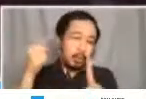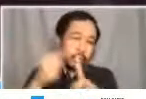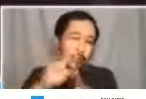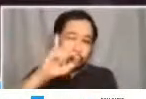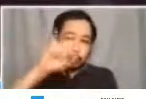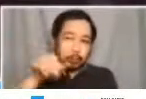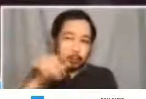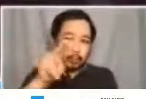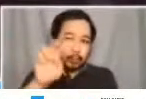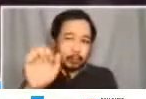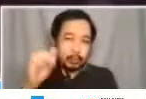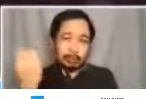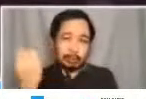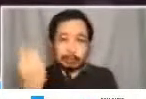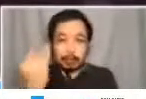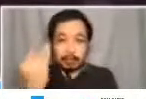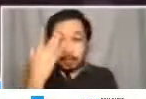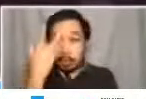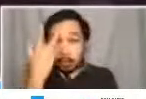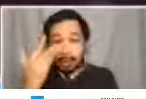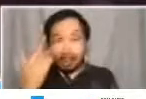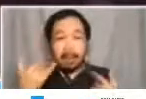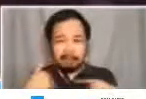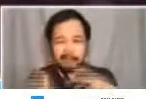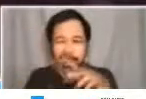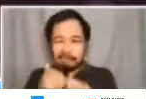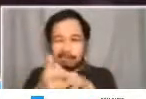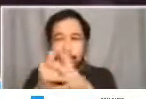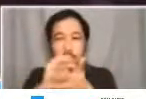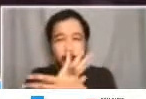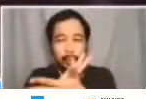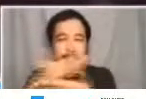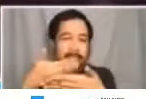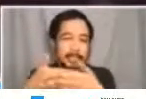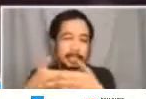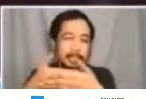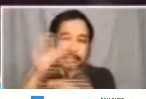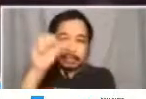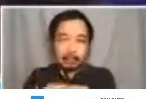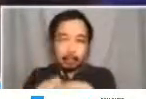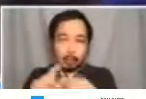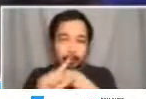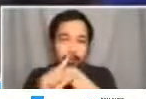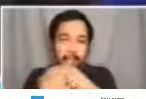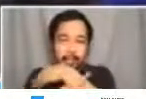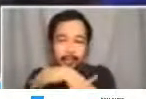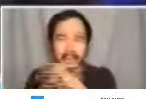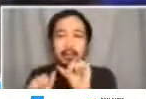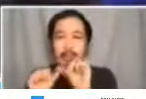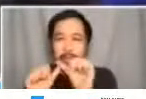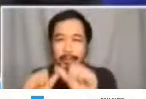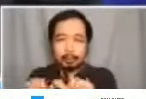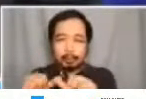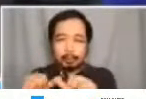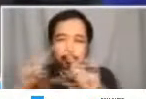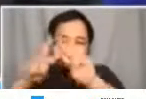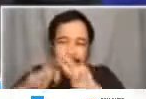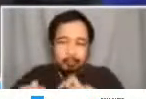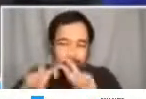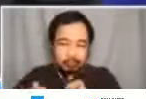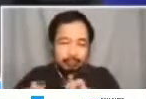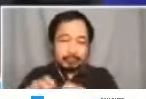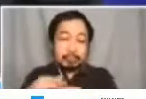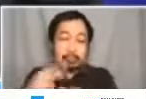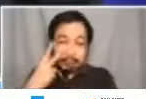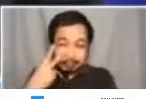tumutulong para sa mga frontliners at mga residente ng Southern Leyte. Gikan diri sa Sogod, Southern Leyte, Gemma